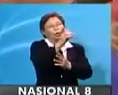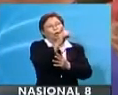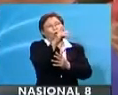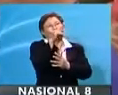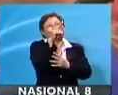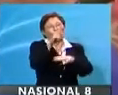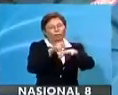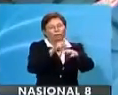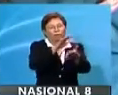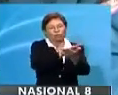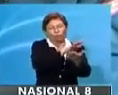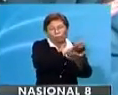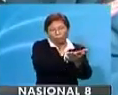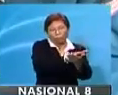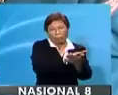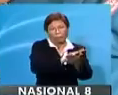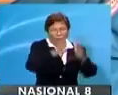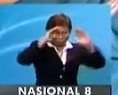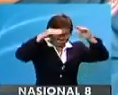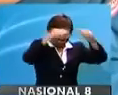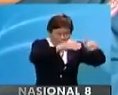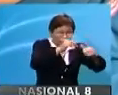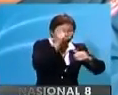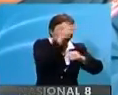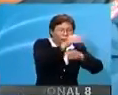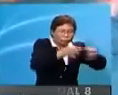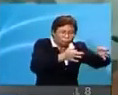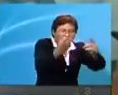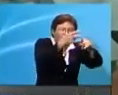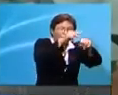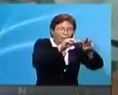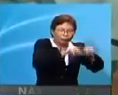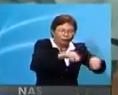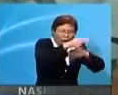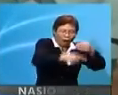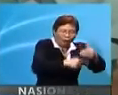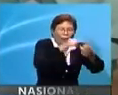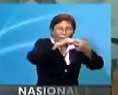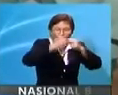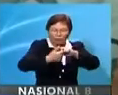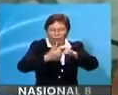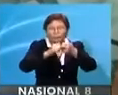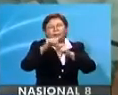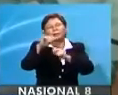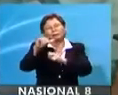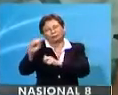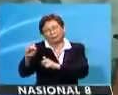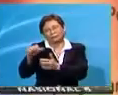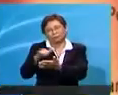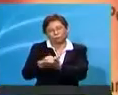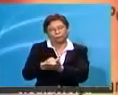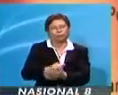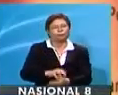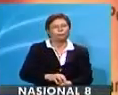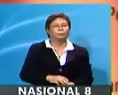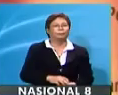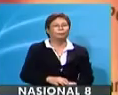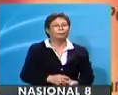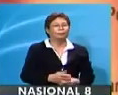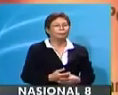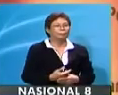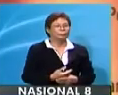berkenaan dengan menekankan pemahaman dan penerangan kepada pelajar mengenai isu-isu terkini.